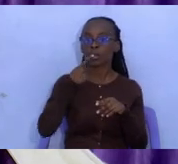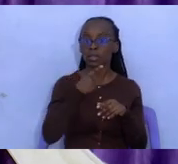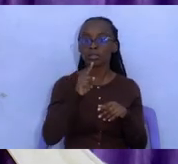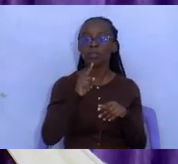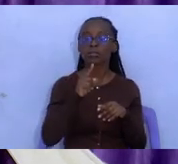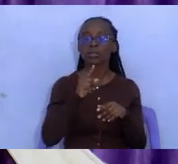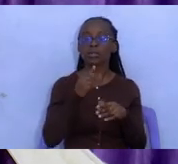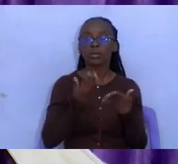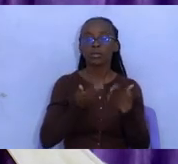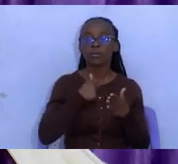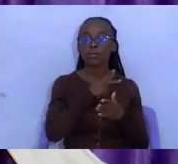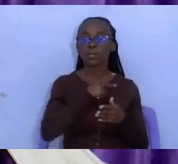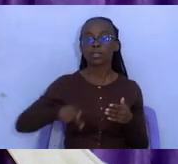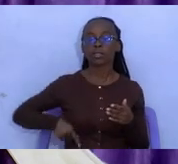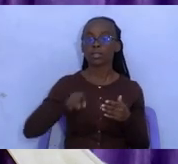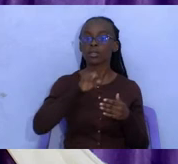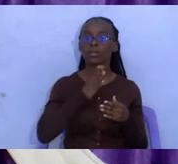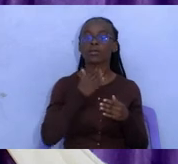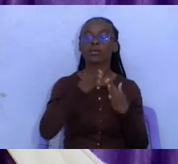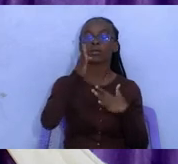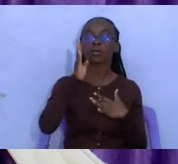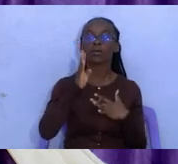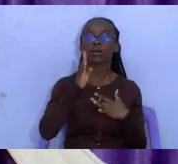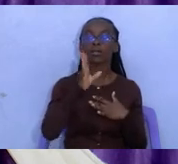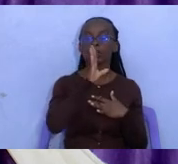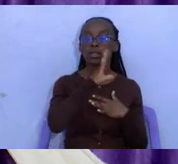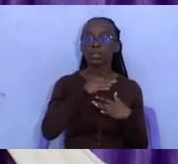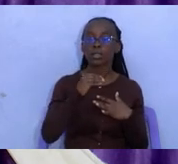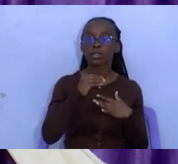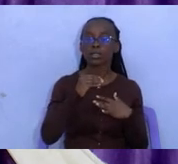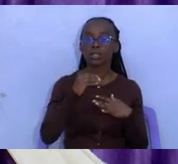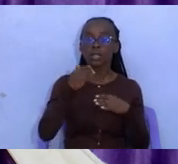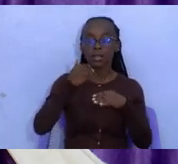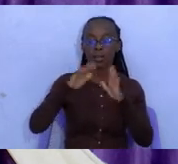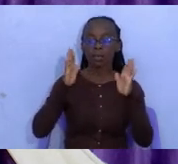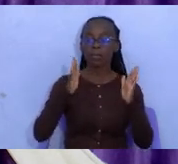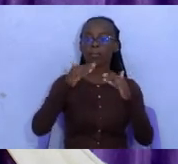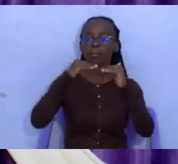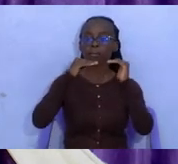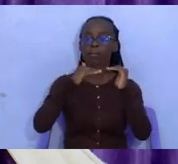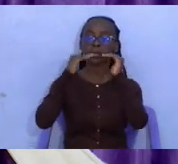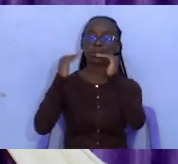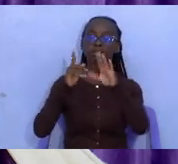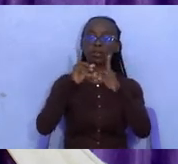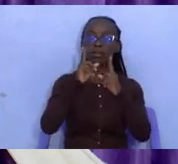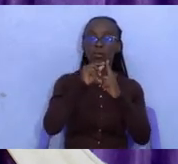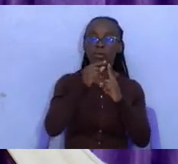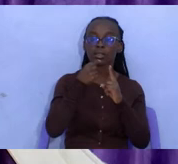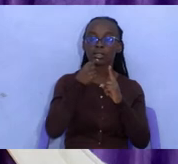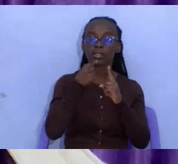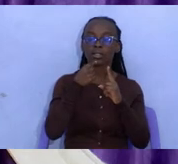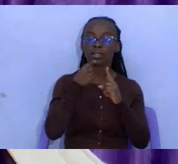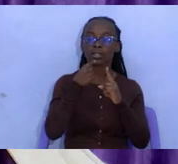Akasema hata kama mimi ni mfalme, I need God. Na namhitaji Mungu kwa kiwango kikubwa. Maandiko isemi alipomtafuta akakuwa bishop.